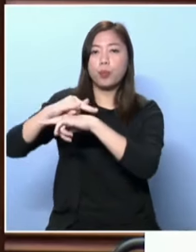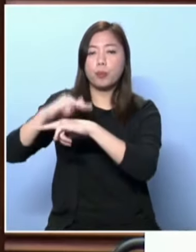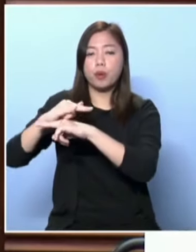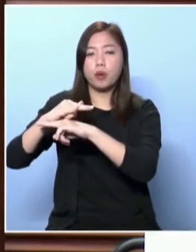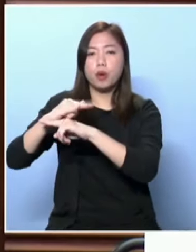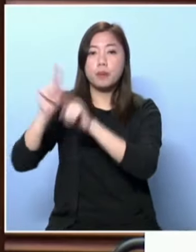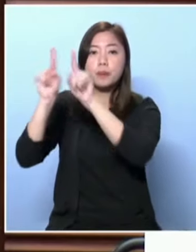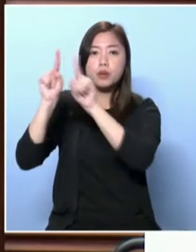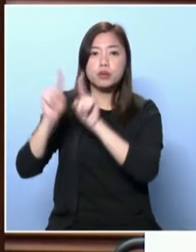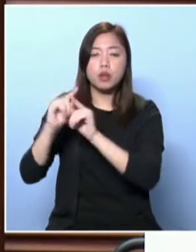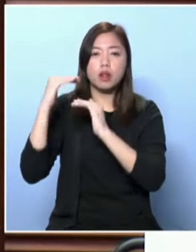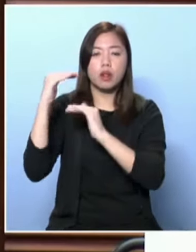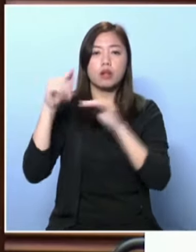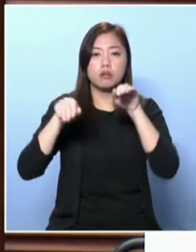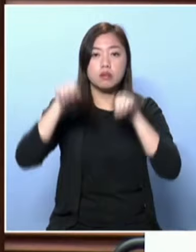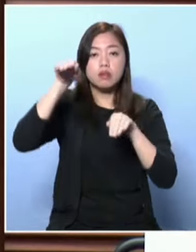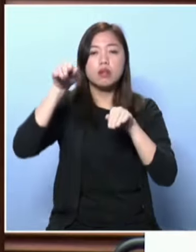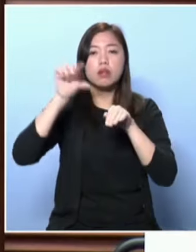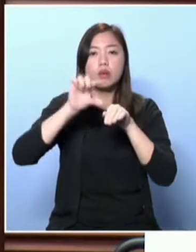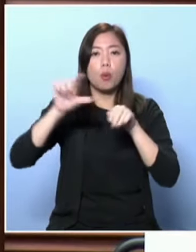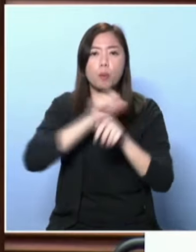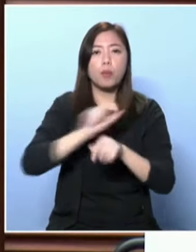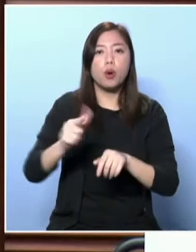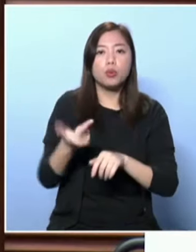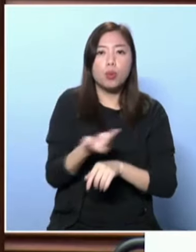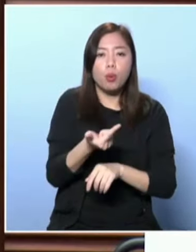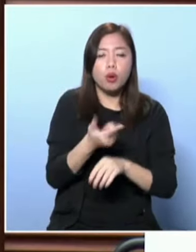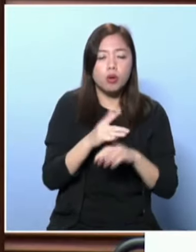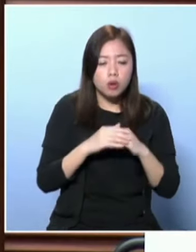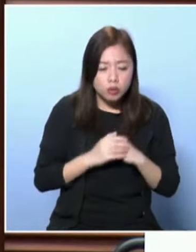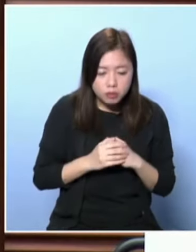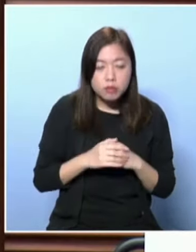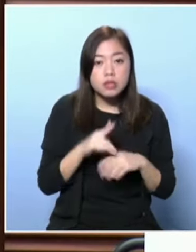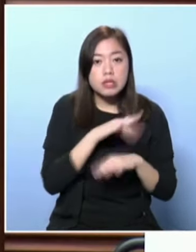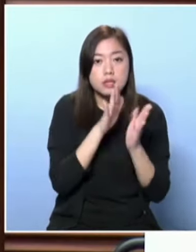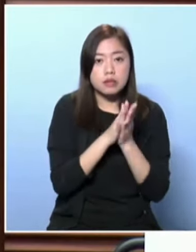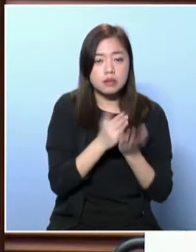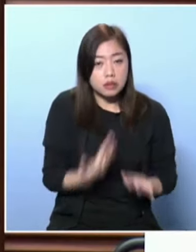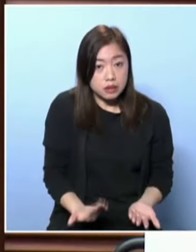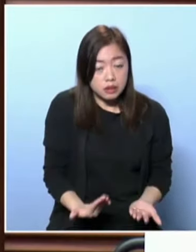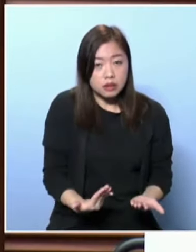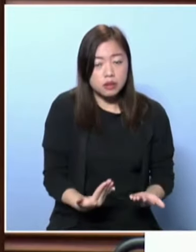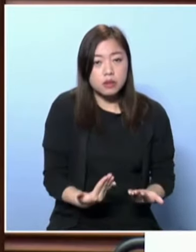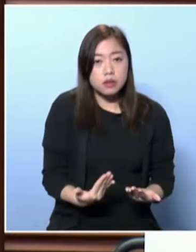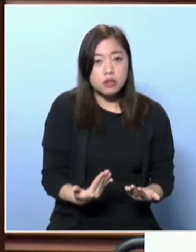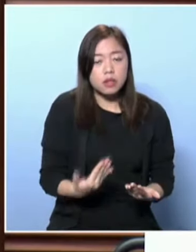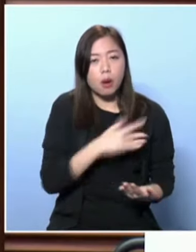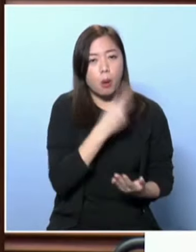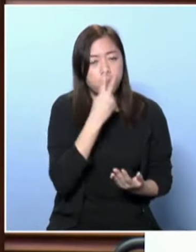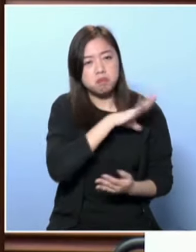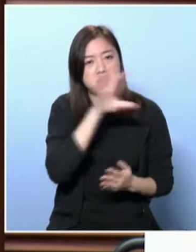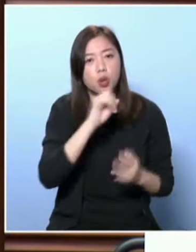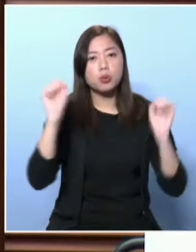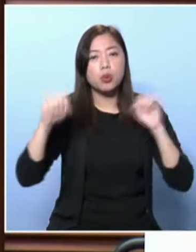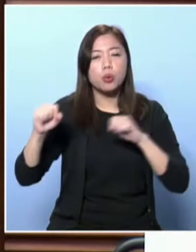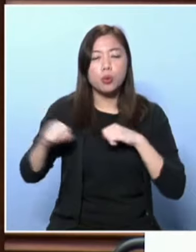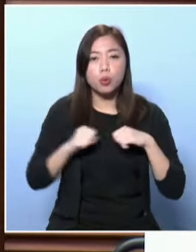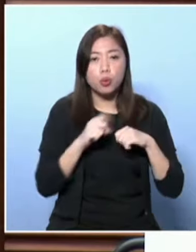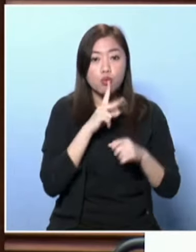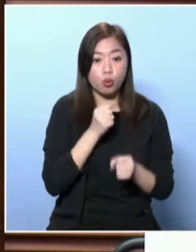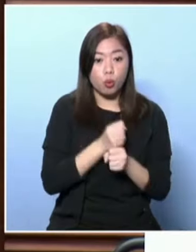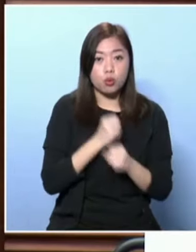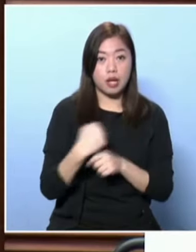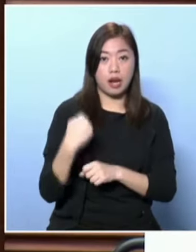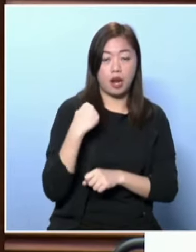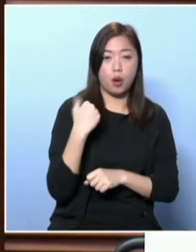標準金額嗰個差額嘅，咁所以我哋覺得對佢哋咧。實際上大家都我相信都會同意啦，一啲有工作能